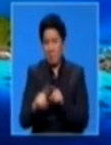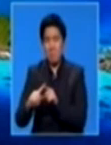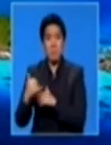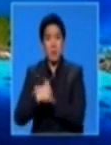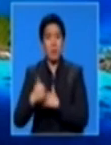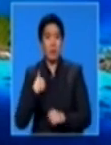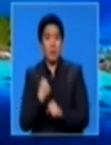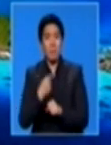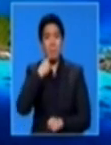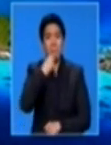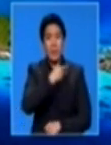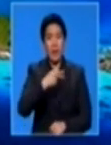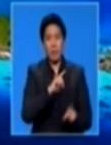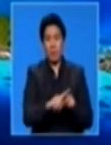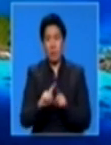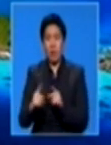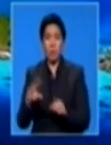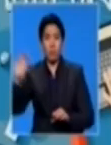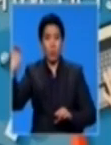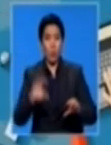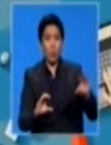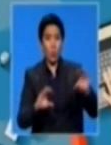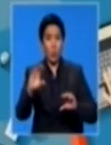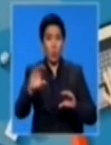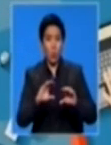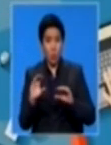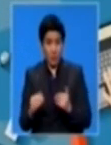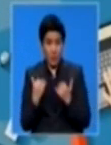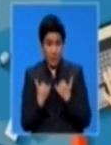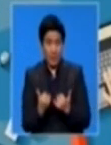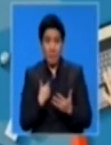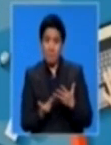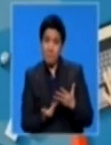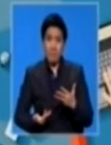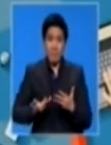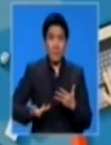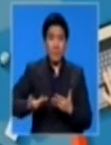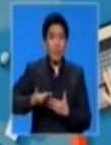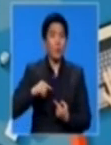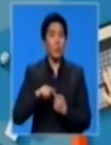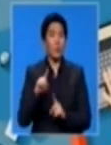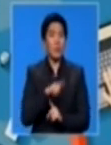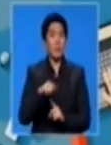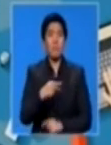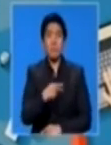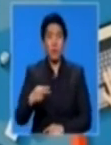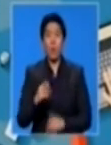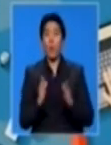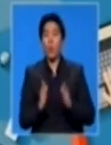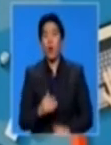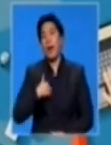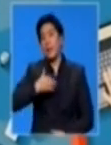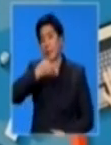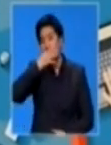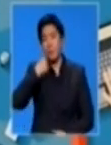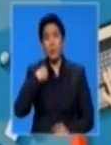ที่มีการใช้ภาษาแตกต่างกันเข้ามาลงทุนในด้านการพัฒนาและยกระดับภาษาอังกฤษแก่กำลังคนอาชีวะ